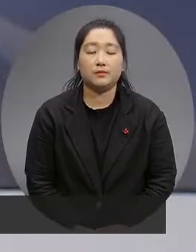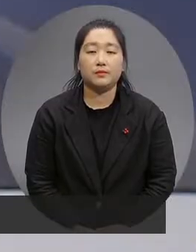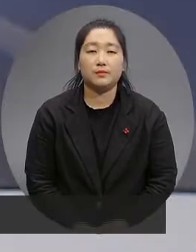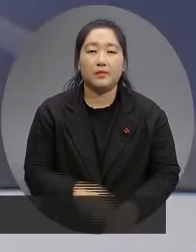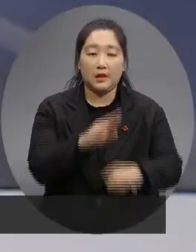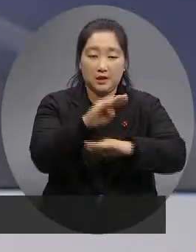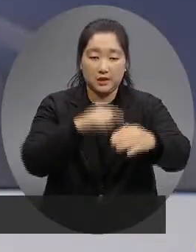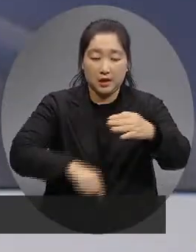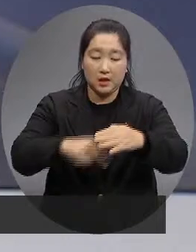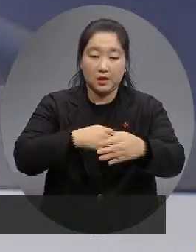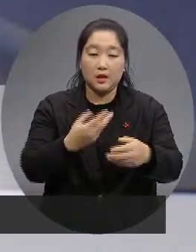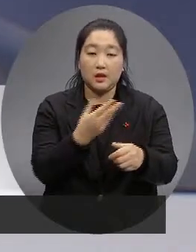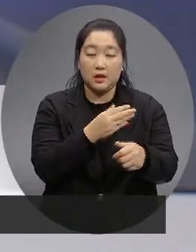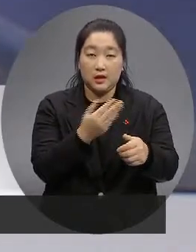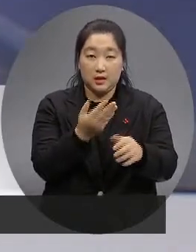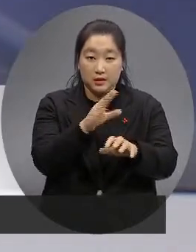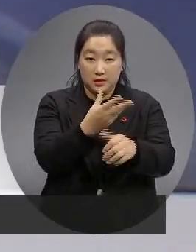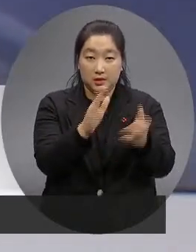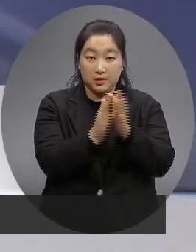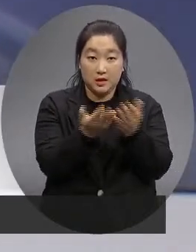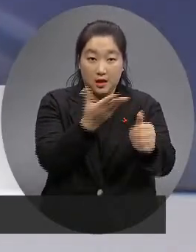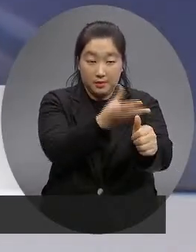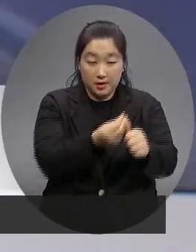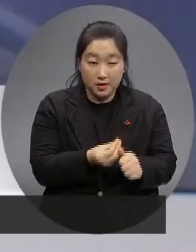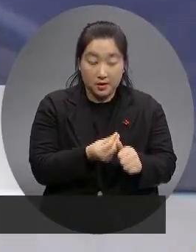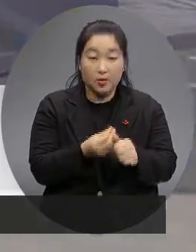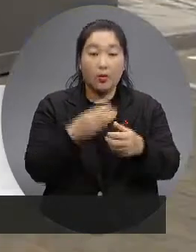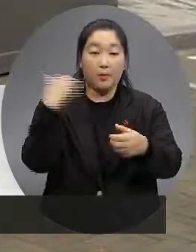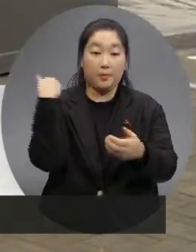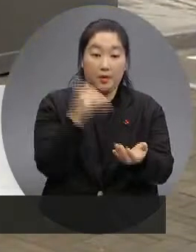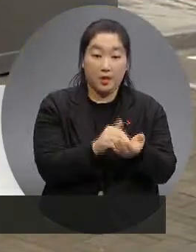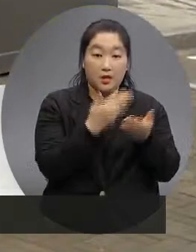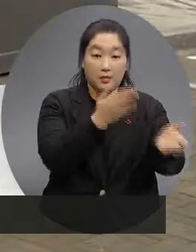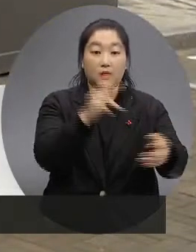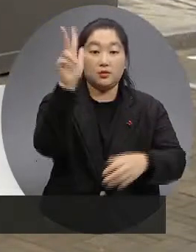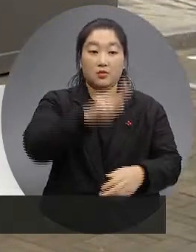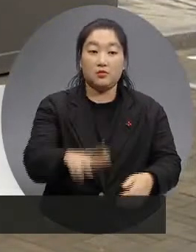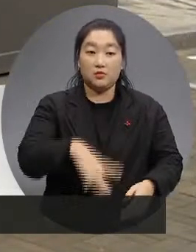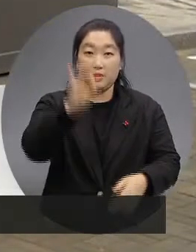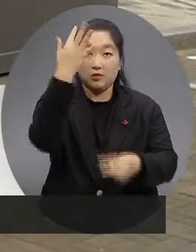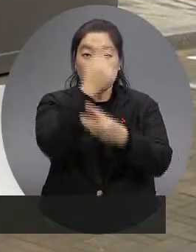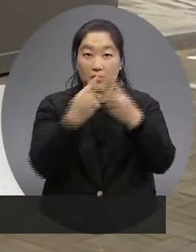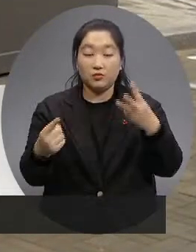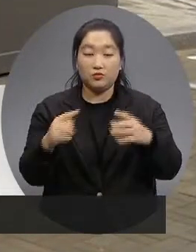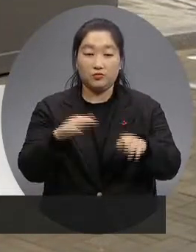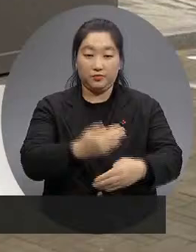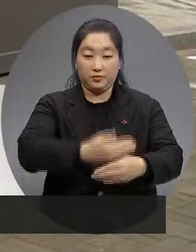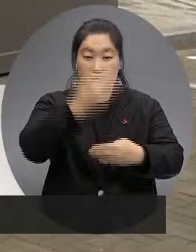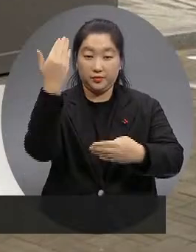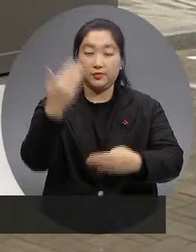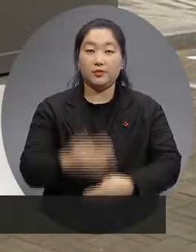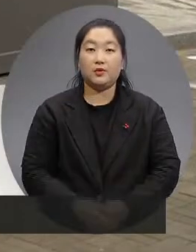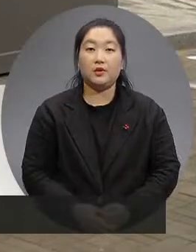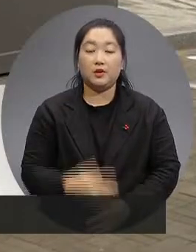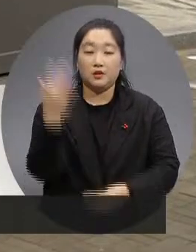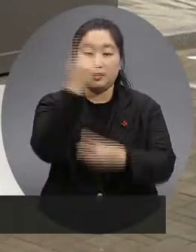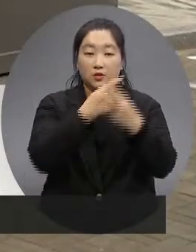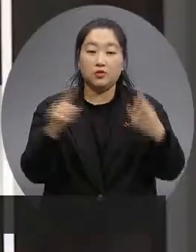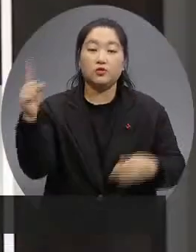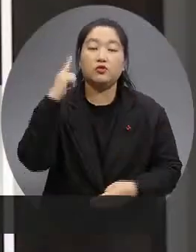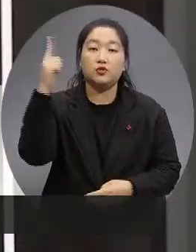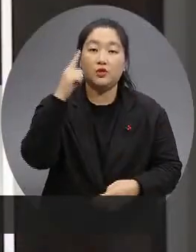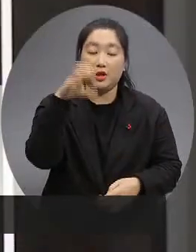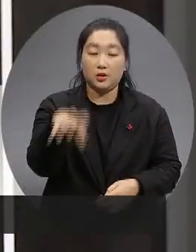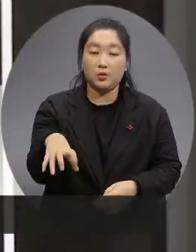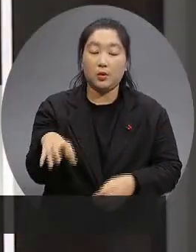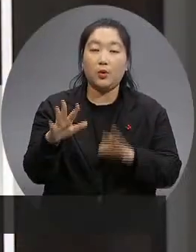차 안에서 책을 빌리고 반납할 수 있는 드라이브스루 도서관이 전국 최초로 청주에 문을 엽니다. 청주시